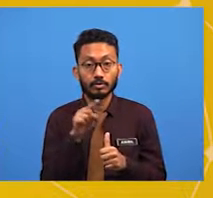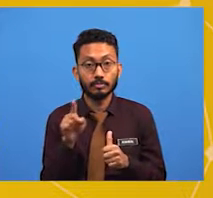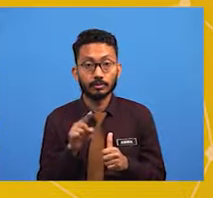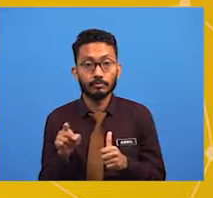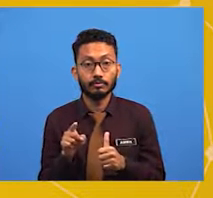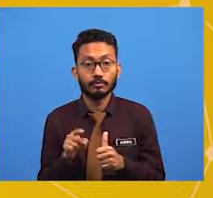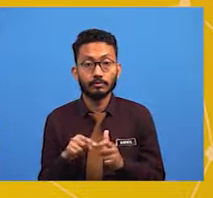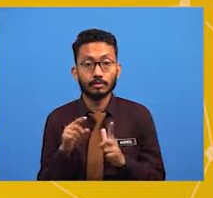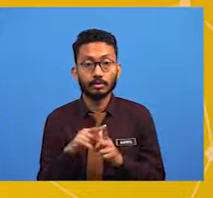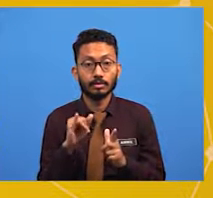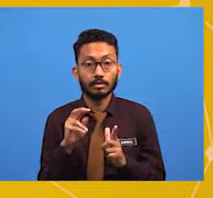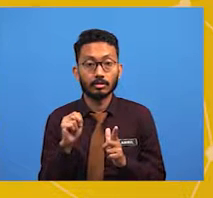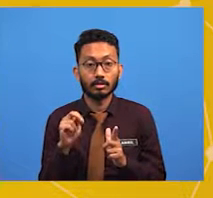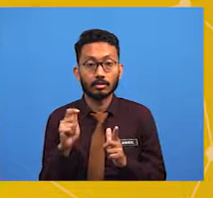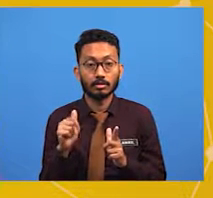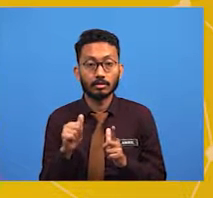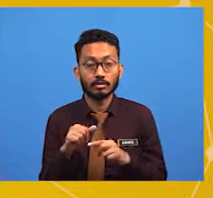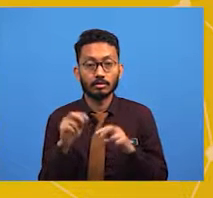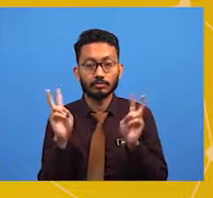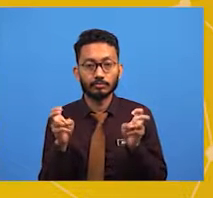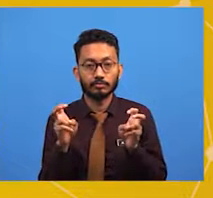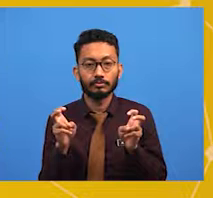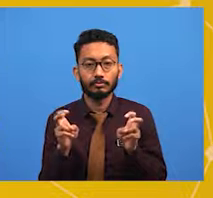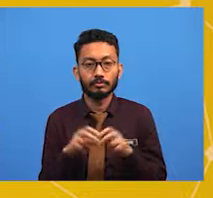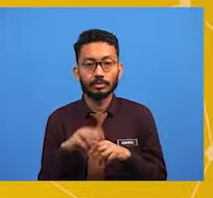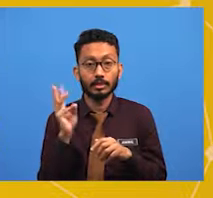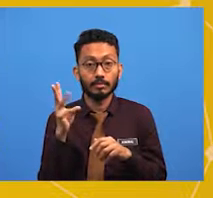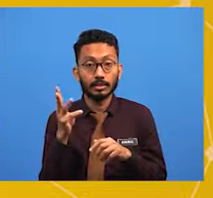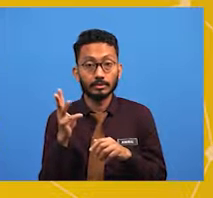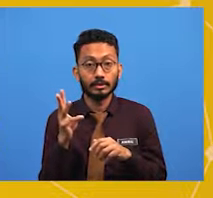dengan INT dalam kurungan 16.